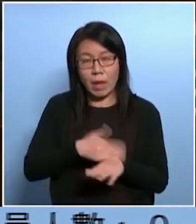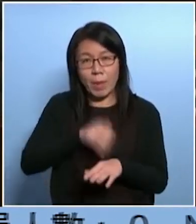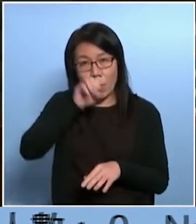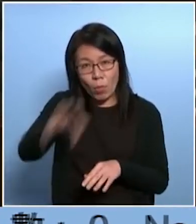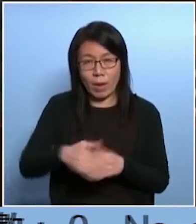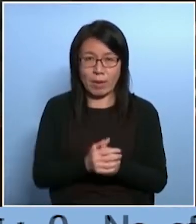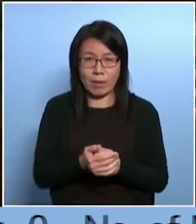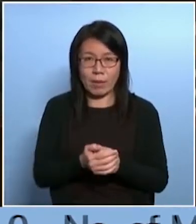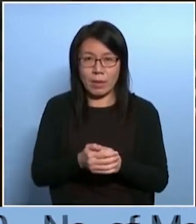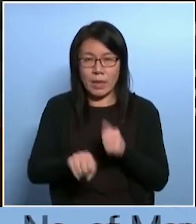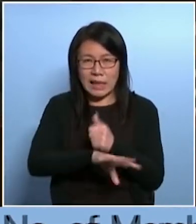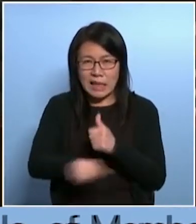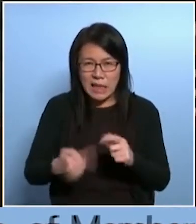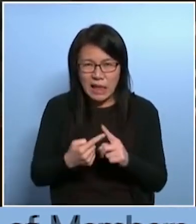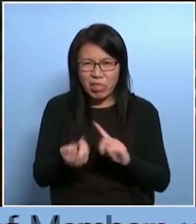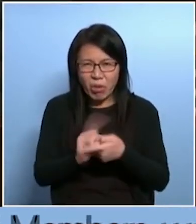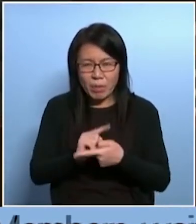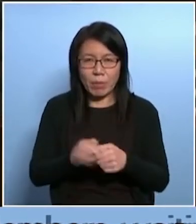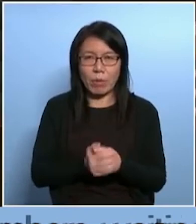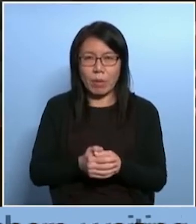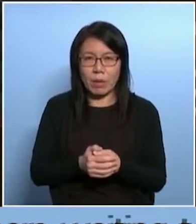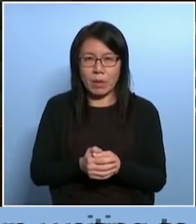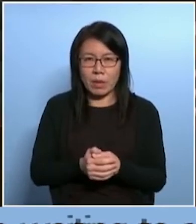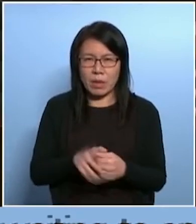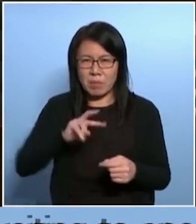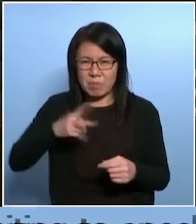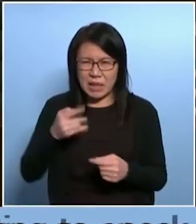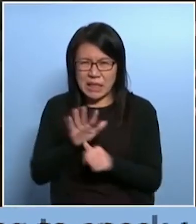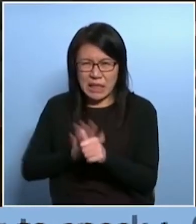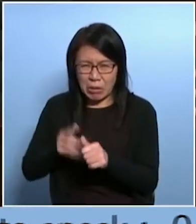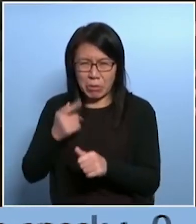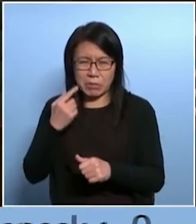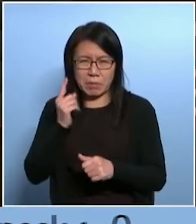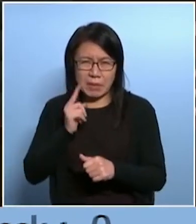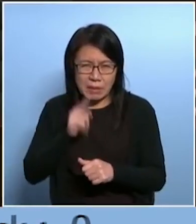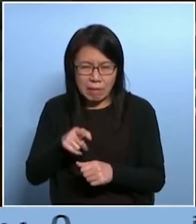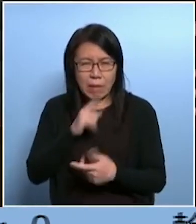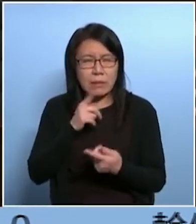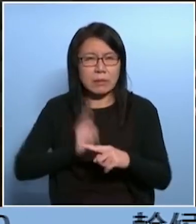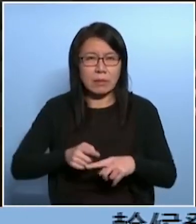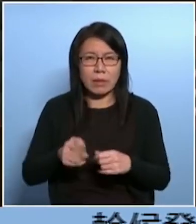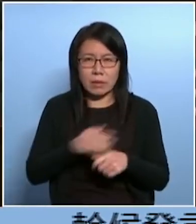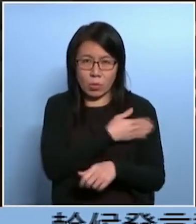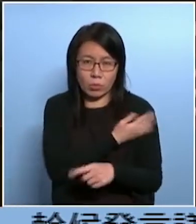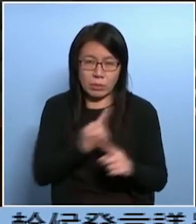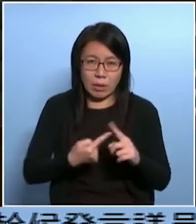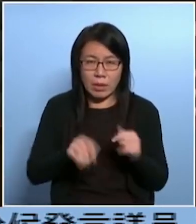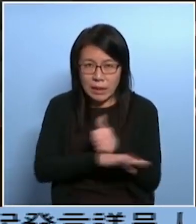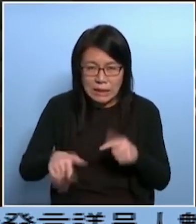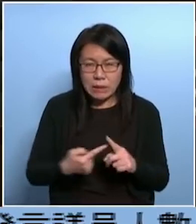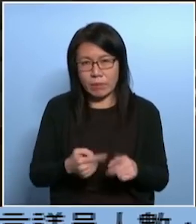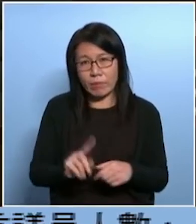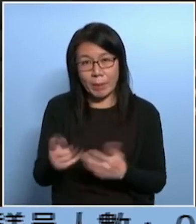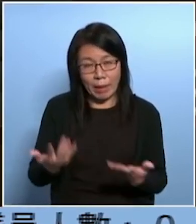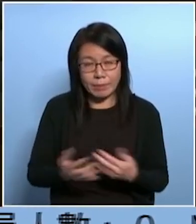咧，代表基層市民咧，你係影衰啲基層市民同勞工基層。